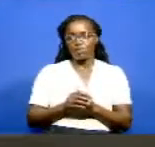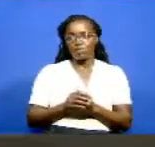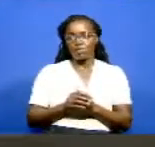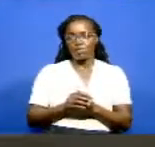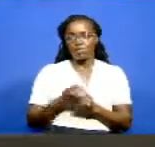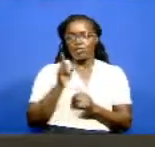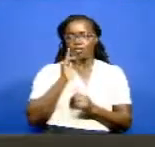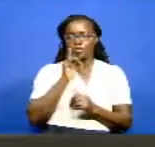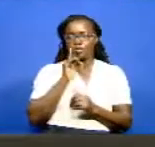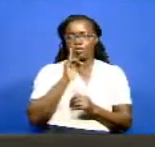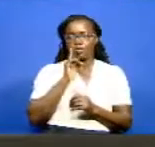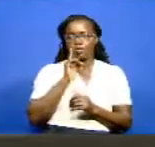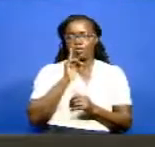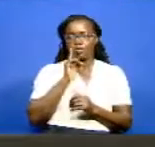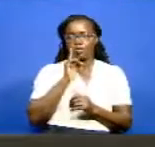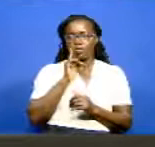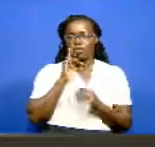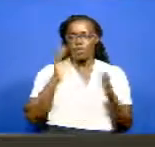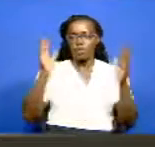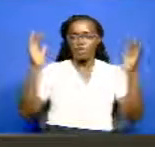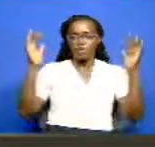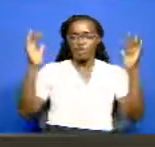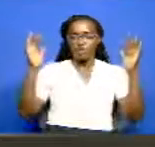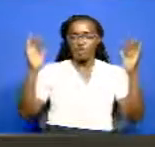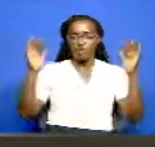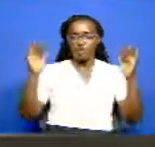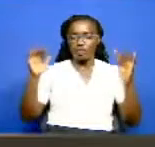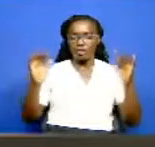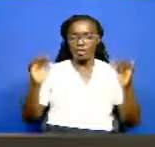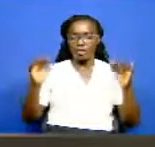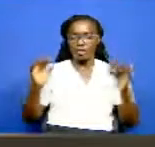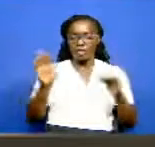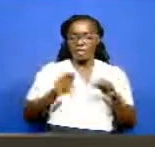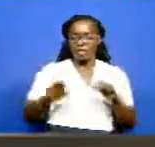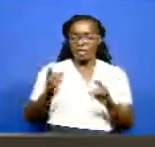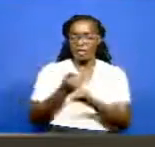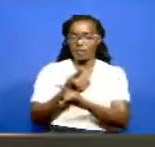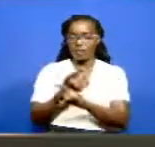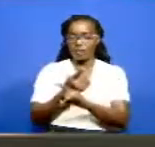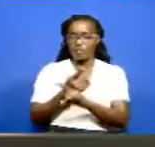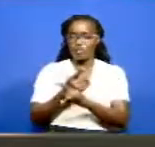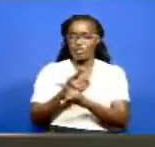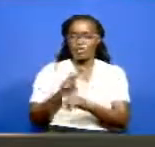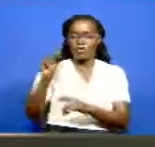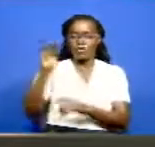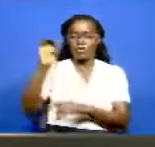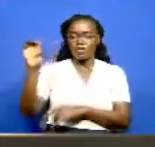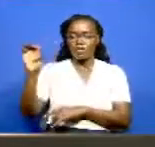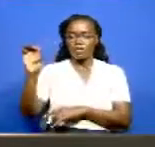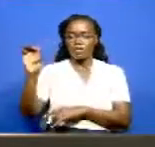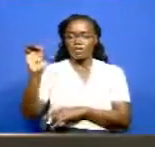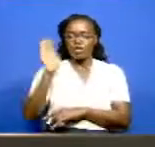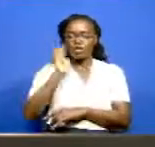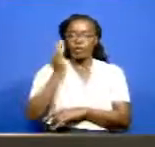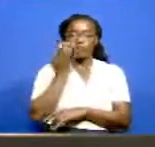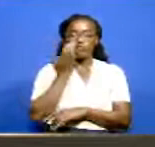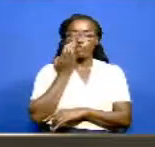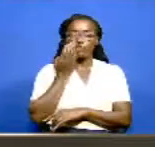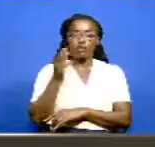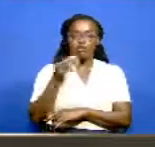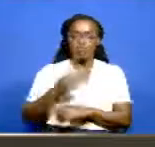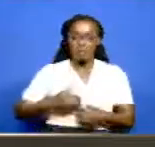kwamba kesho tunatarajia kuongezeka kwa mvua katika maeneo kadhaa zikiwemo sehemu za kaskazini mashariki mwa nchi, sehemu za Isiolo,